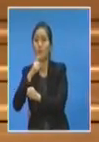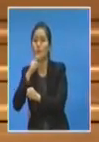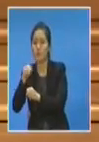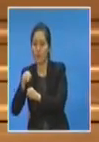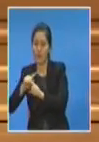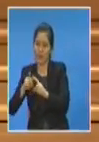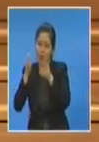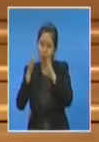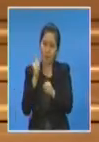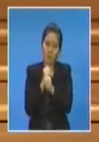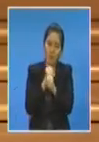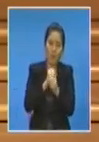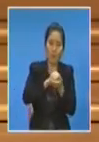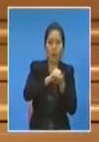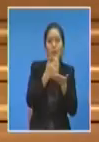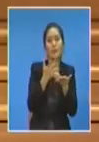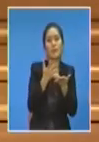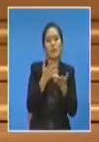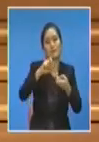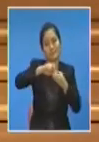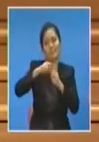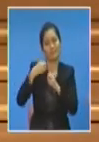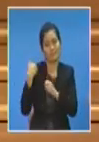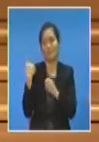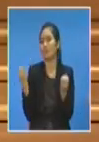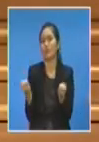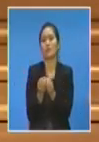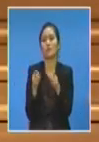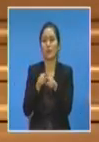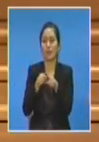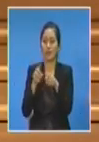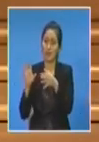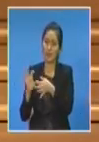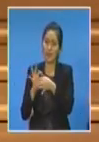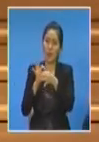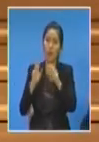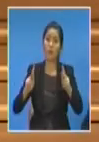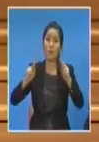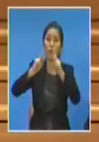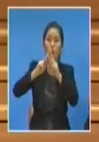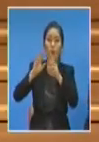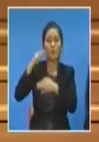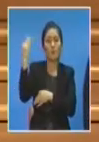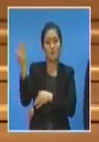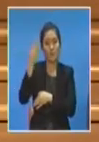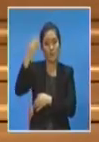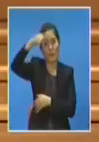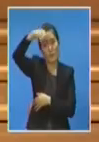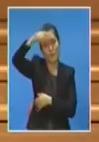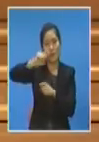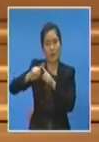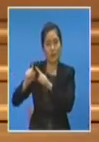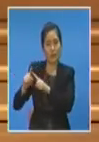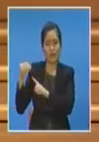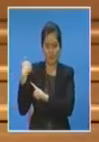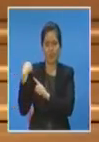อดครับกรมอุตุนิยมวิทยากรมอุทกศาสตร์กรมชลประทานในตัวอย่างนะครับมีมากก